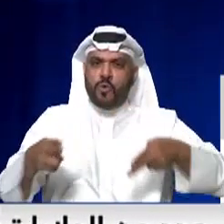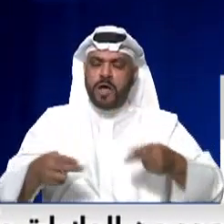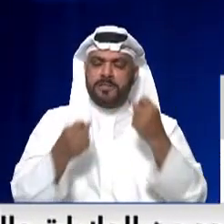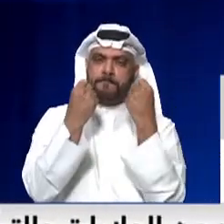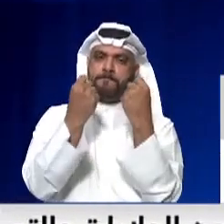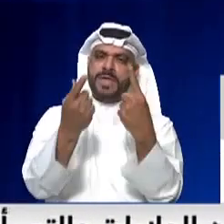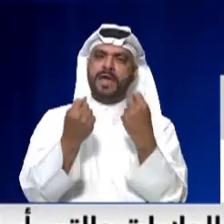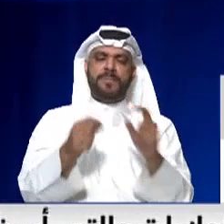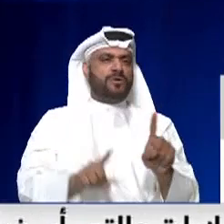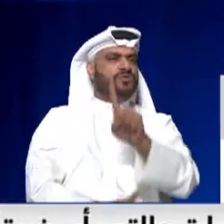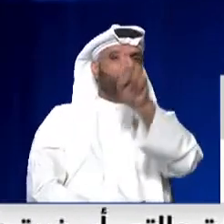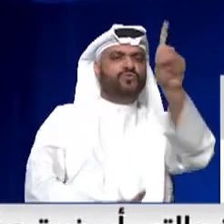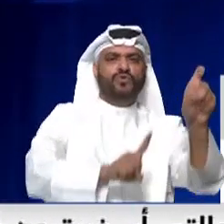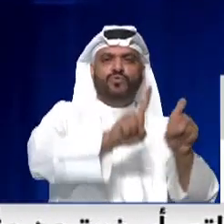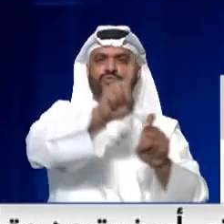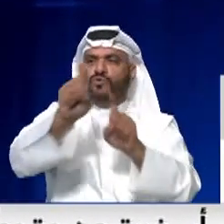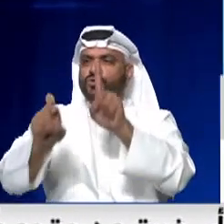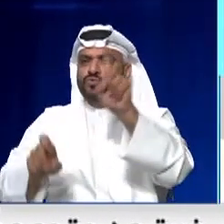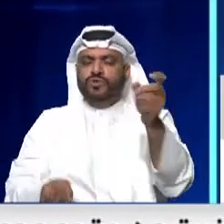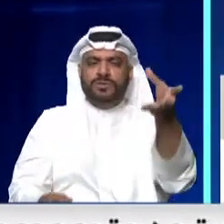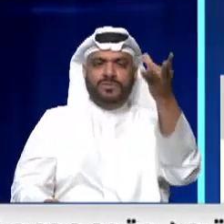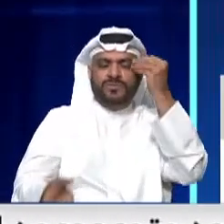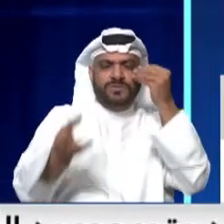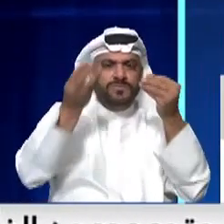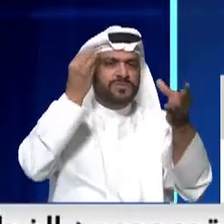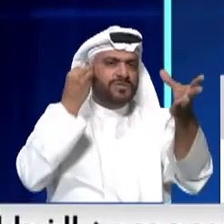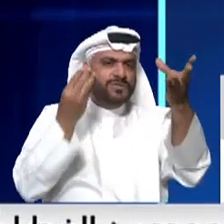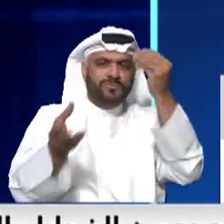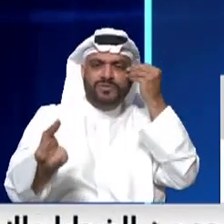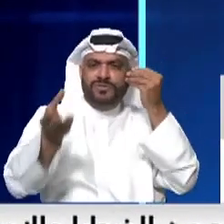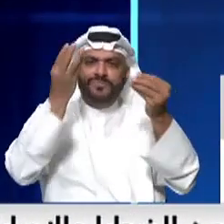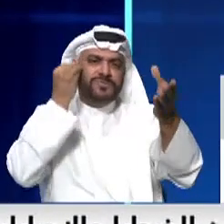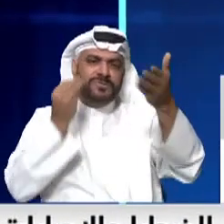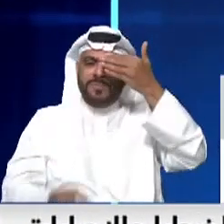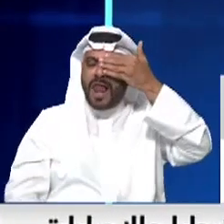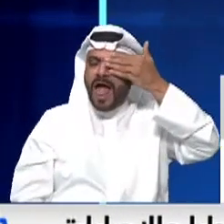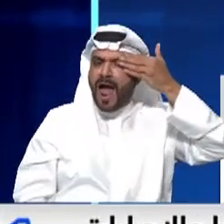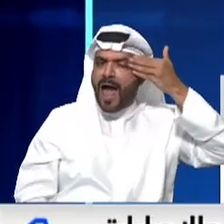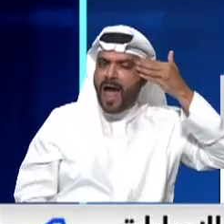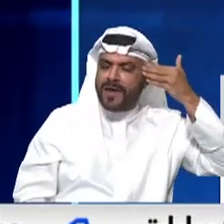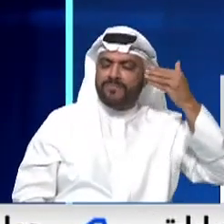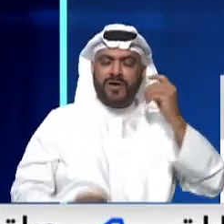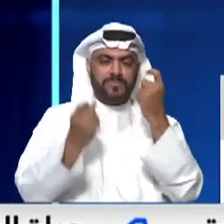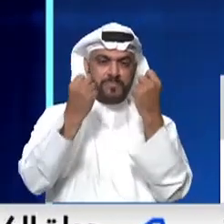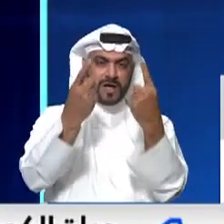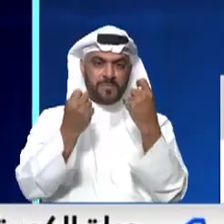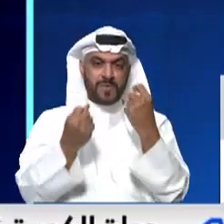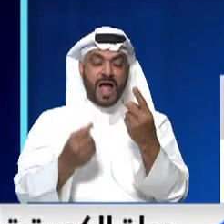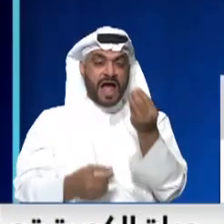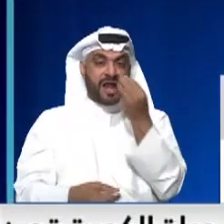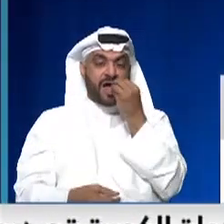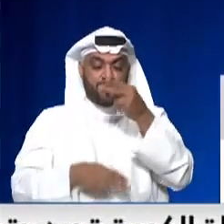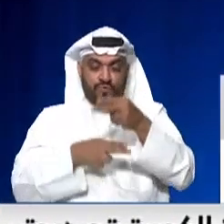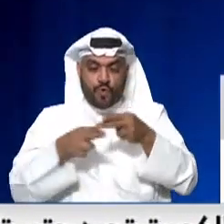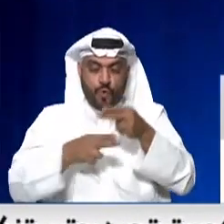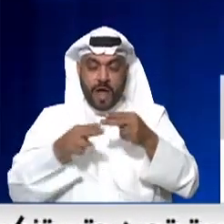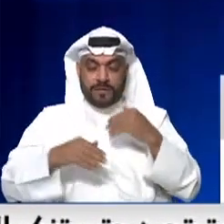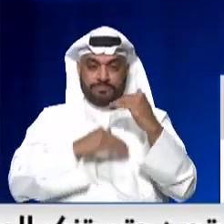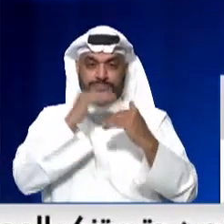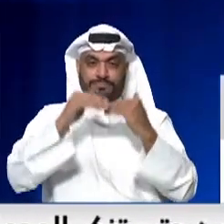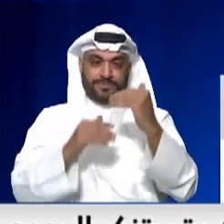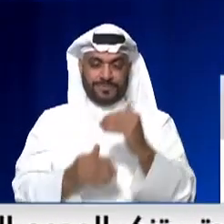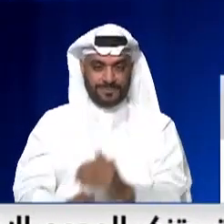في حوارات القمه يساعد على تبادل الخبرات والمعارف لتقويه منظومه الامن الغذائي في ظل التقلبات